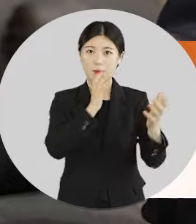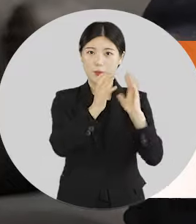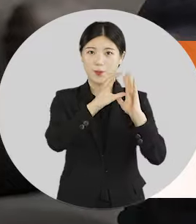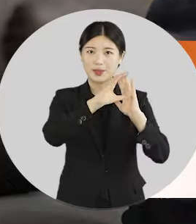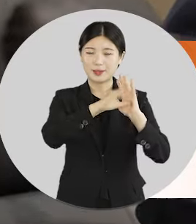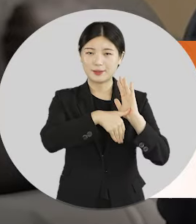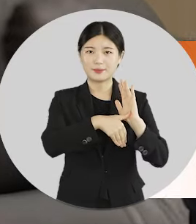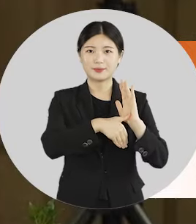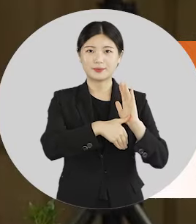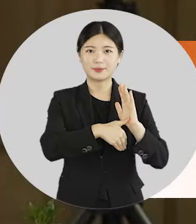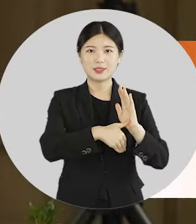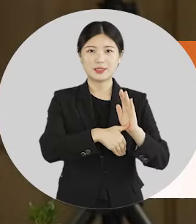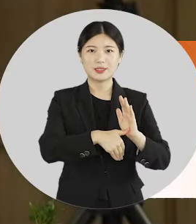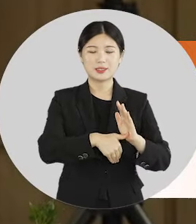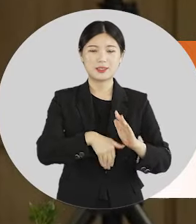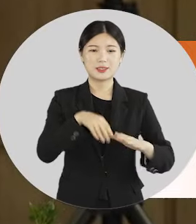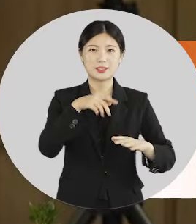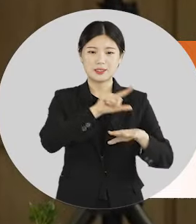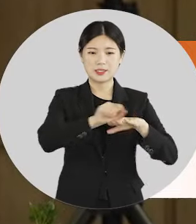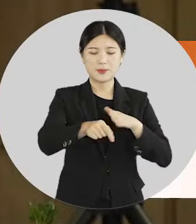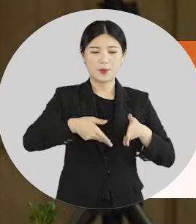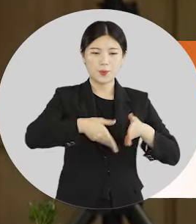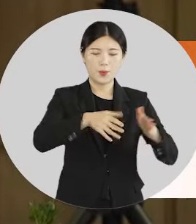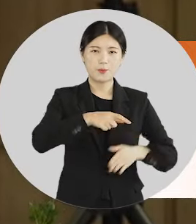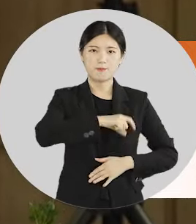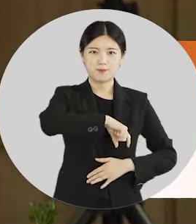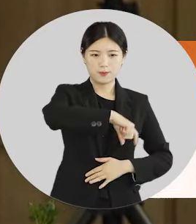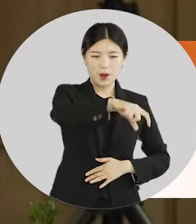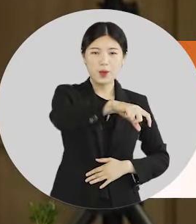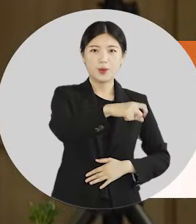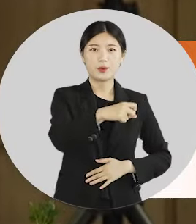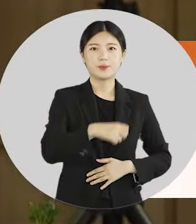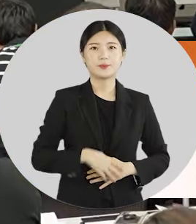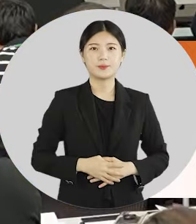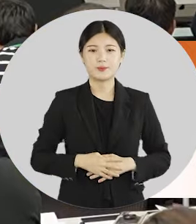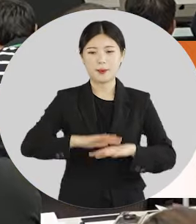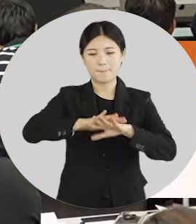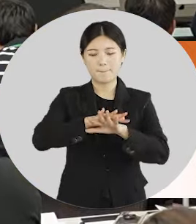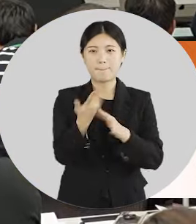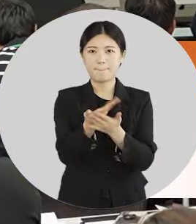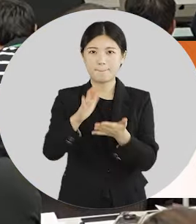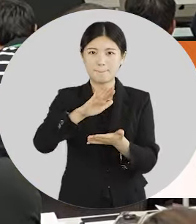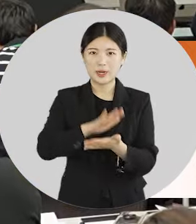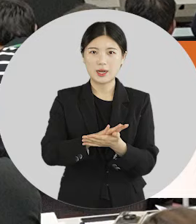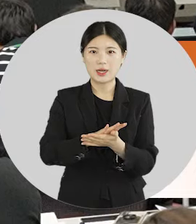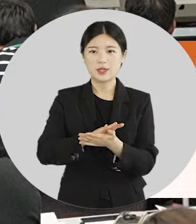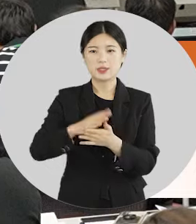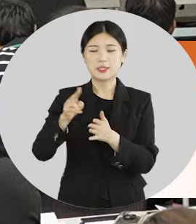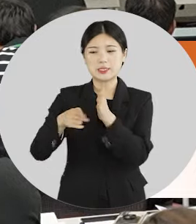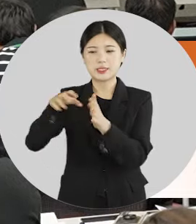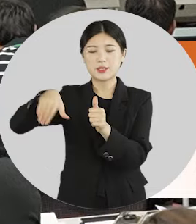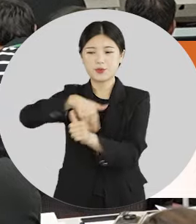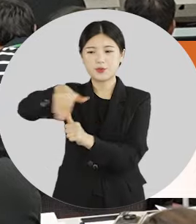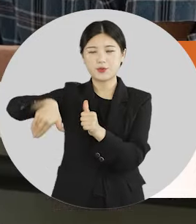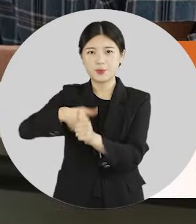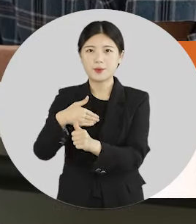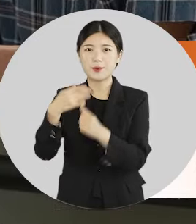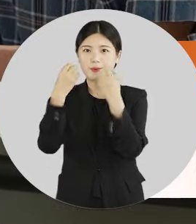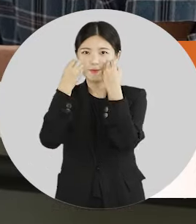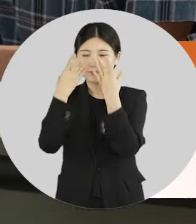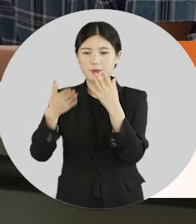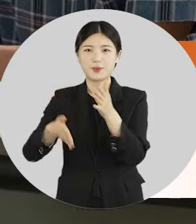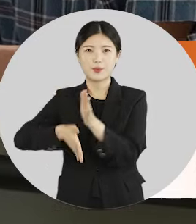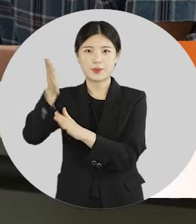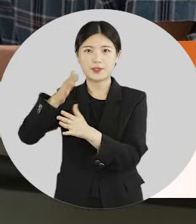정책 토론회에서는 지방도로 직선화 및 광역교통망 개선, KTX 공주역 미니 신도시 조성과